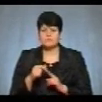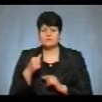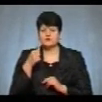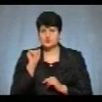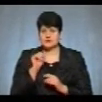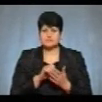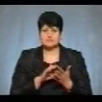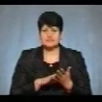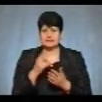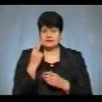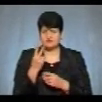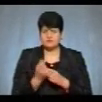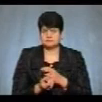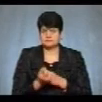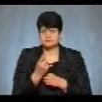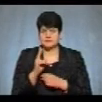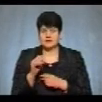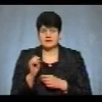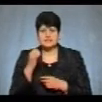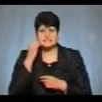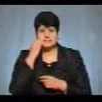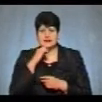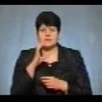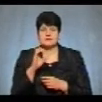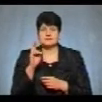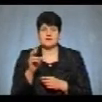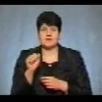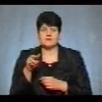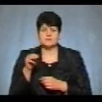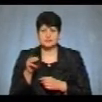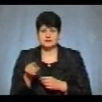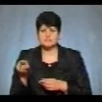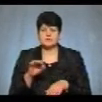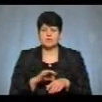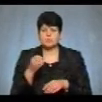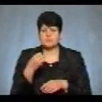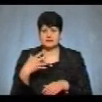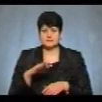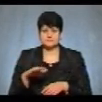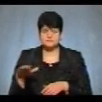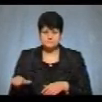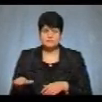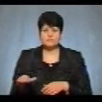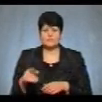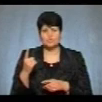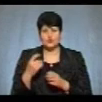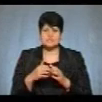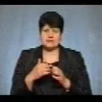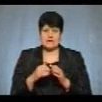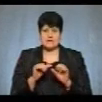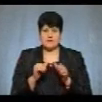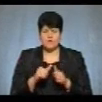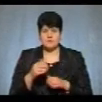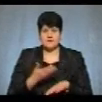вчора зафіксували 2 спалахи кору. У Старому Скалаті під Волочиського району захворіли 15 школярів. В одного із них середня форма важкості